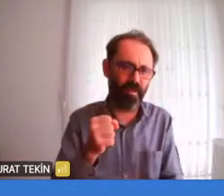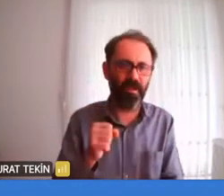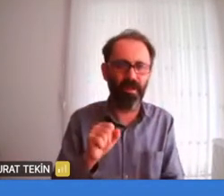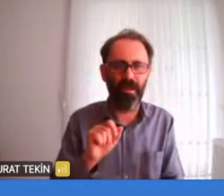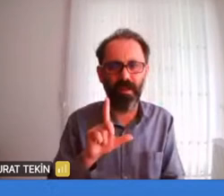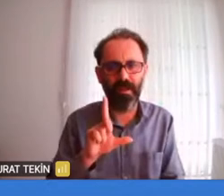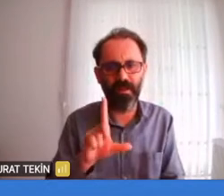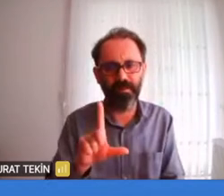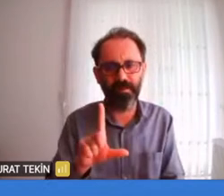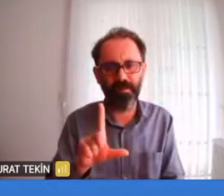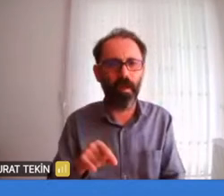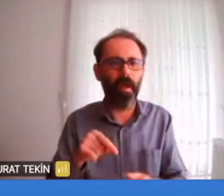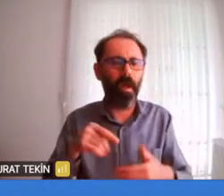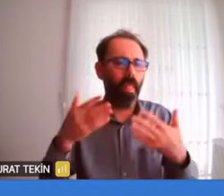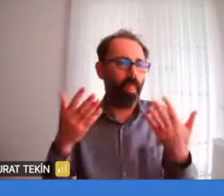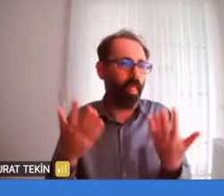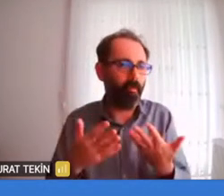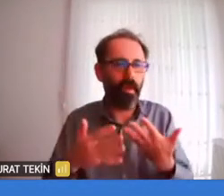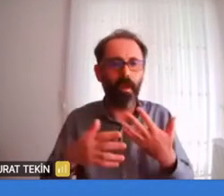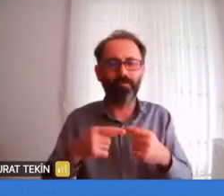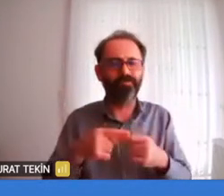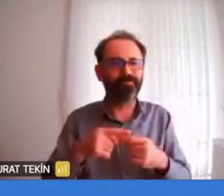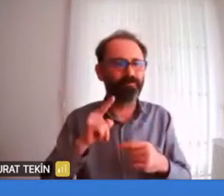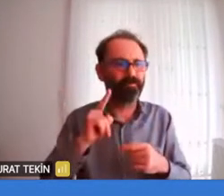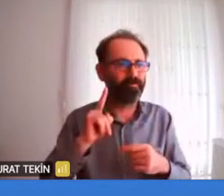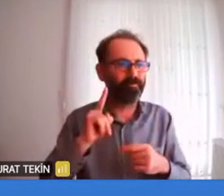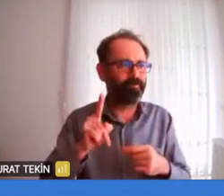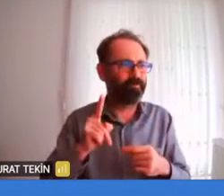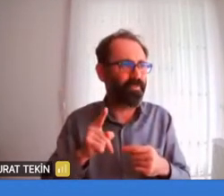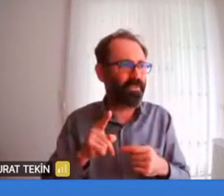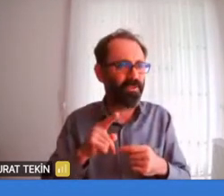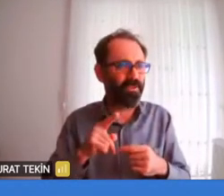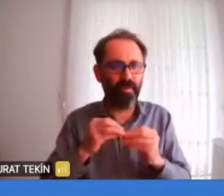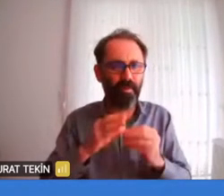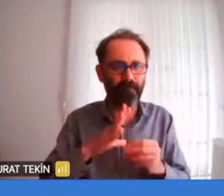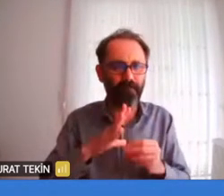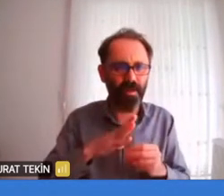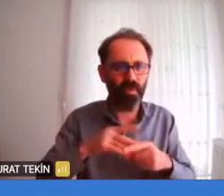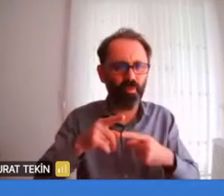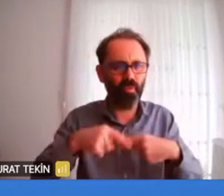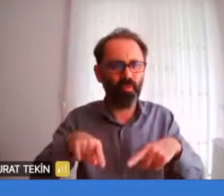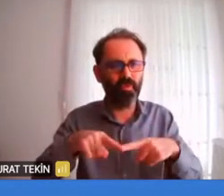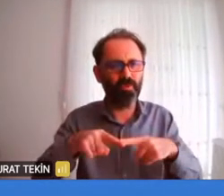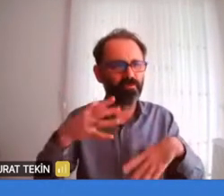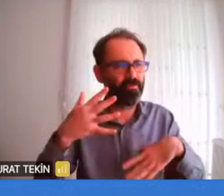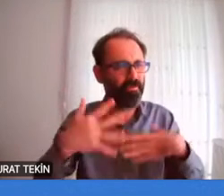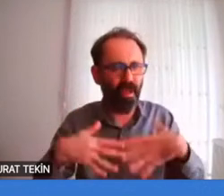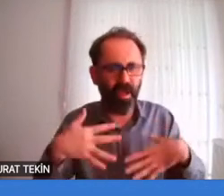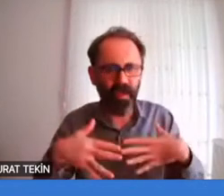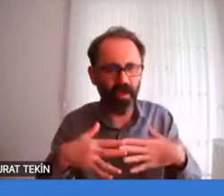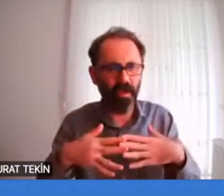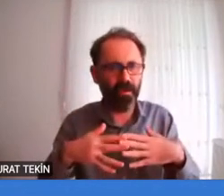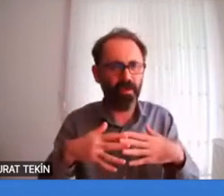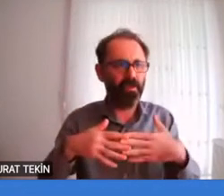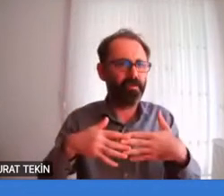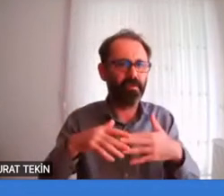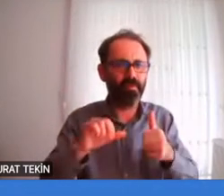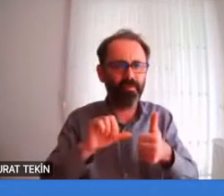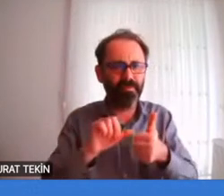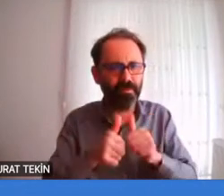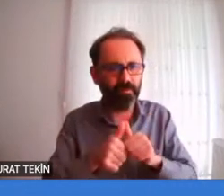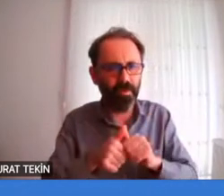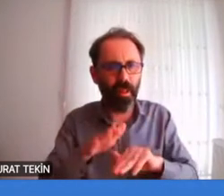için engelli kişi spor yapmaya kişidir. Biz spor yaptığımız için engel değil. Fakat toplumumuzda maalesef ben Kahramanmaraş'ta